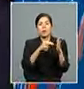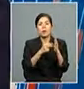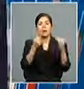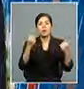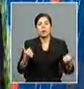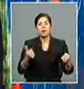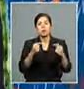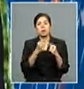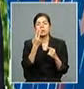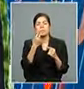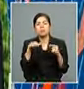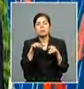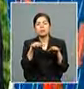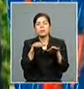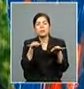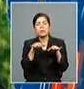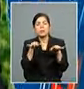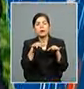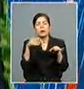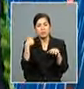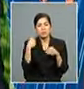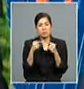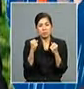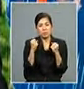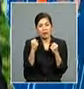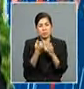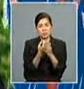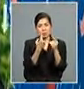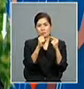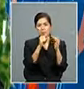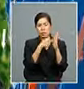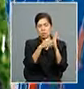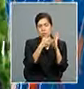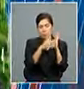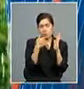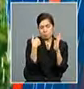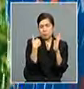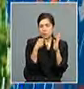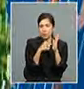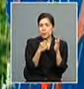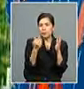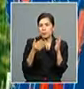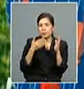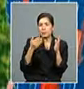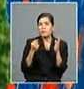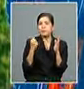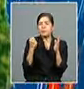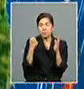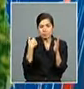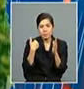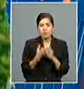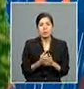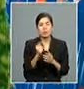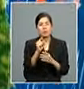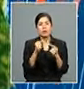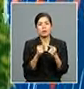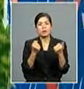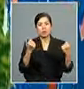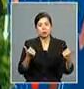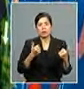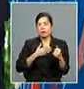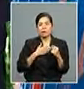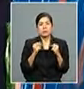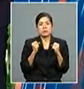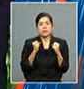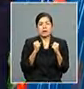หนักไปทางอากาศหนาวเย็นทรงๆส่วนที่อีสานด้านตะวันออกนั้นก็อุ่นขึ้นครับภาพนี้จึงแสดงสัญญาณว่าจากนี้เราจะไม่หนาวเย็น